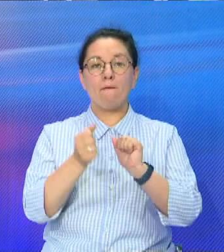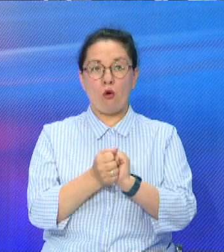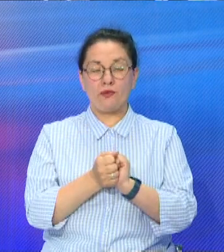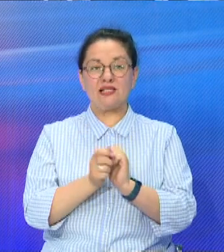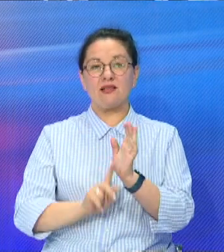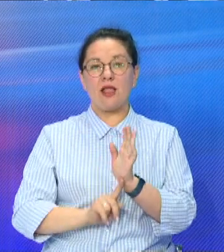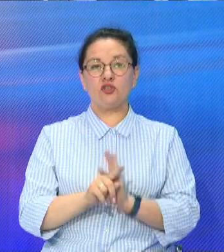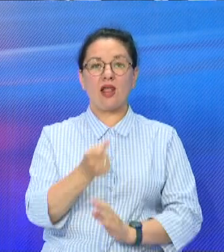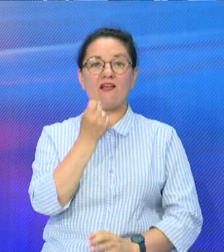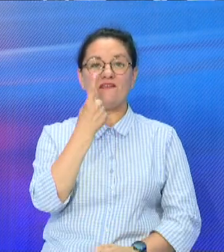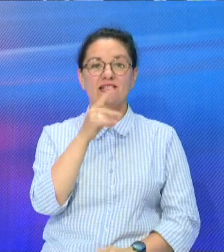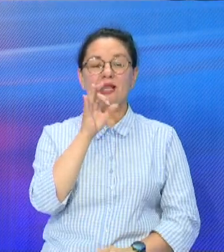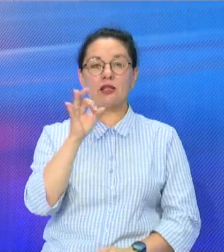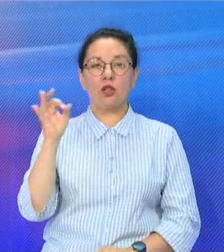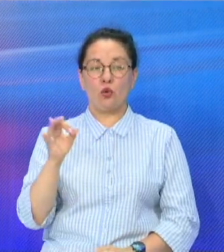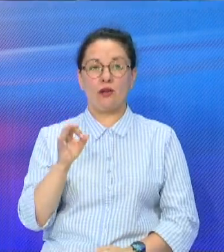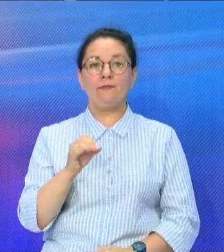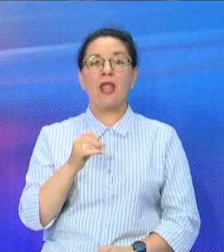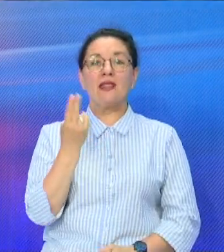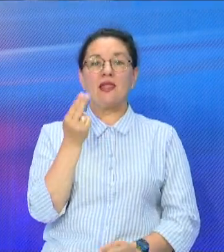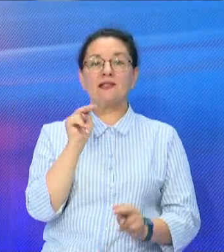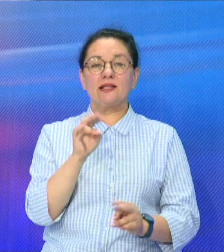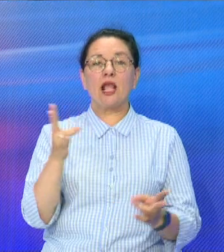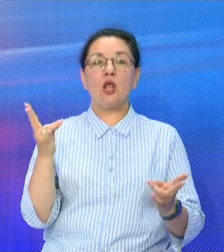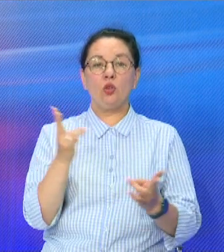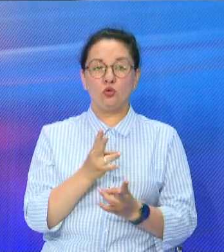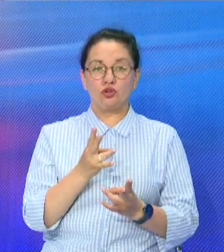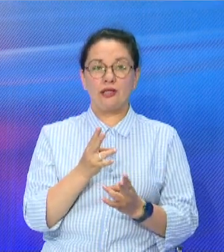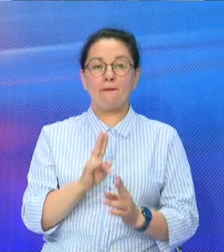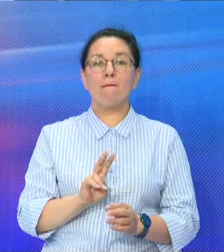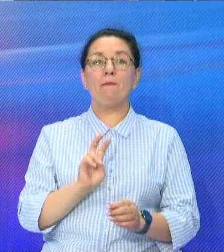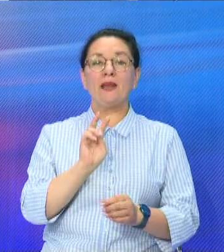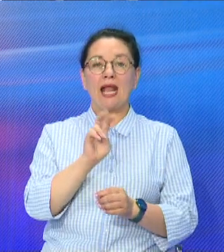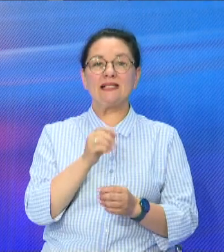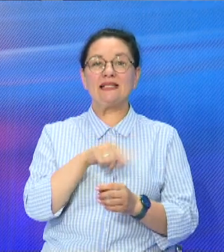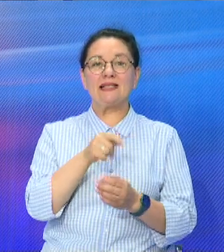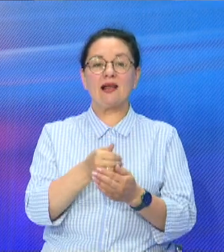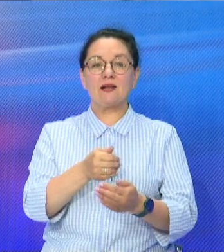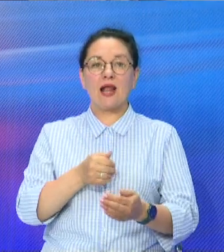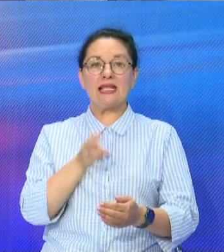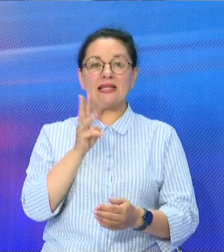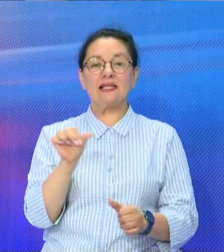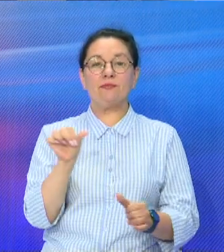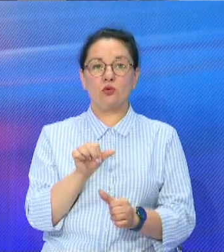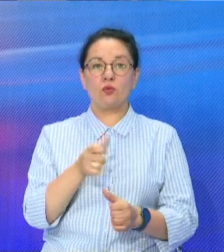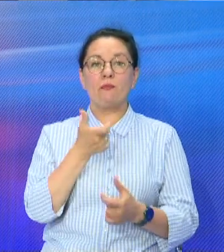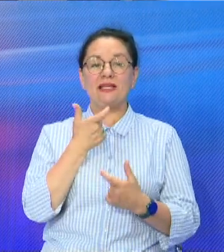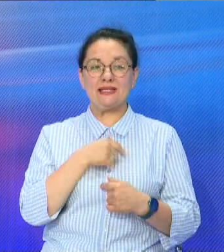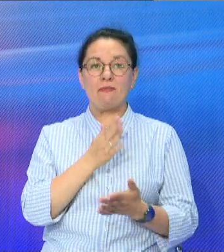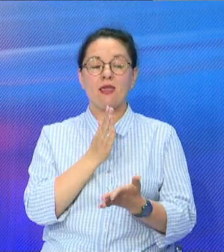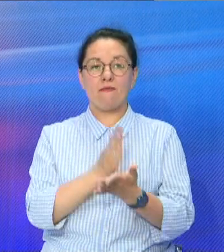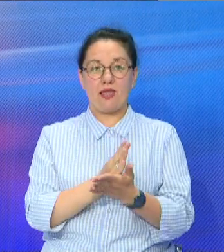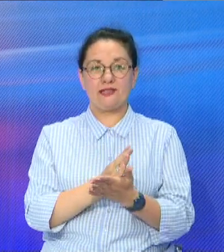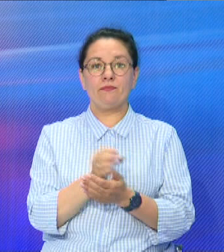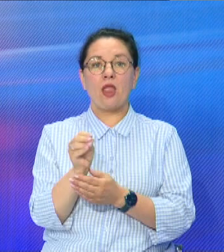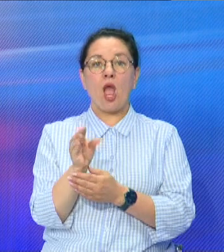1100 заявиться на централизованное тестирование треба минимум за паук 1 и при себе иметь зарегистрированы